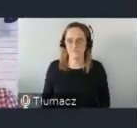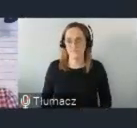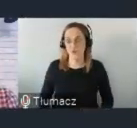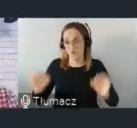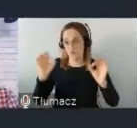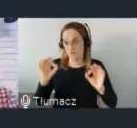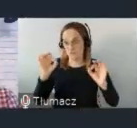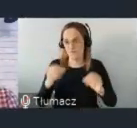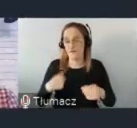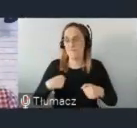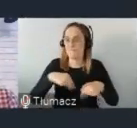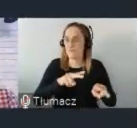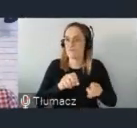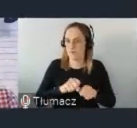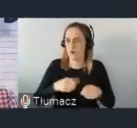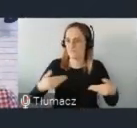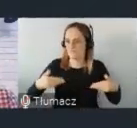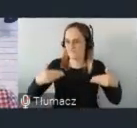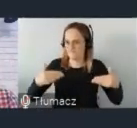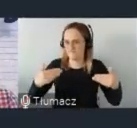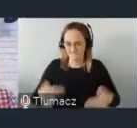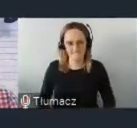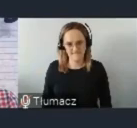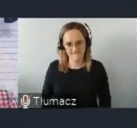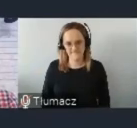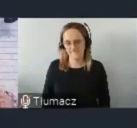Dobra, wróćmy do prezentacji.